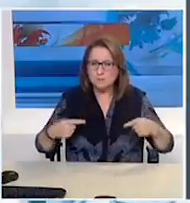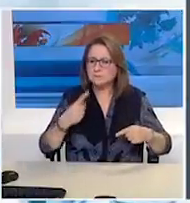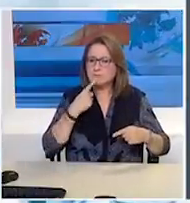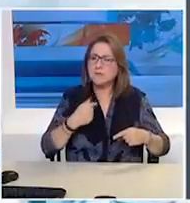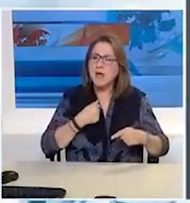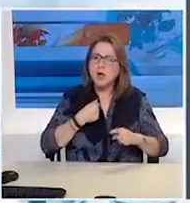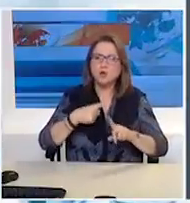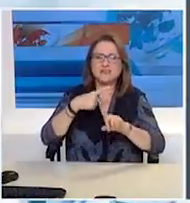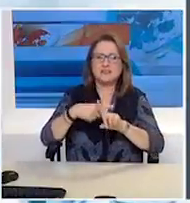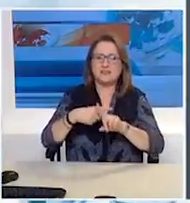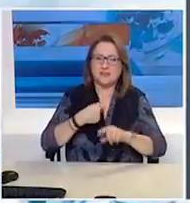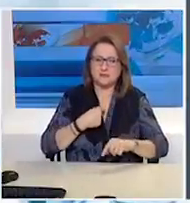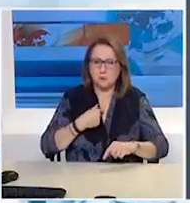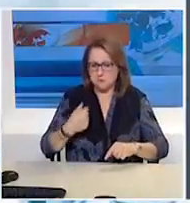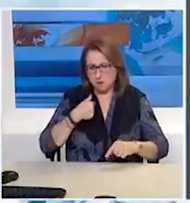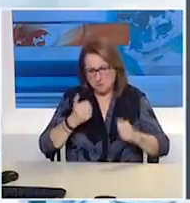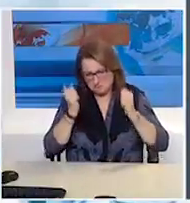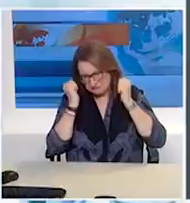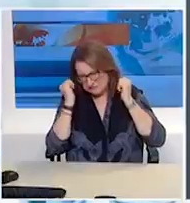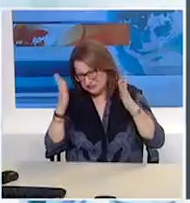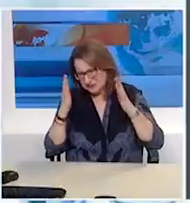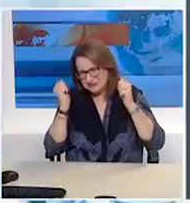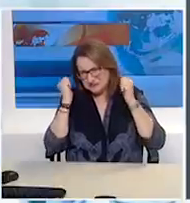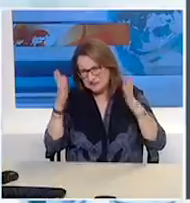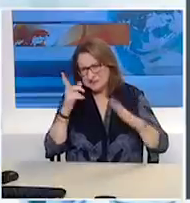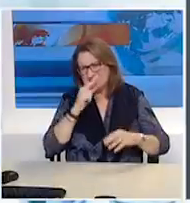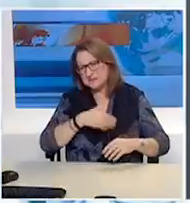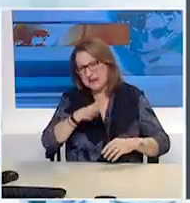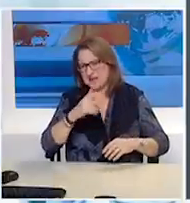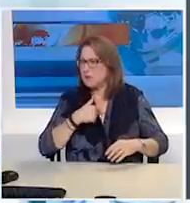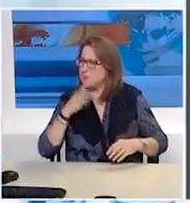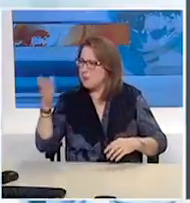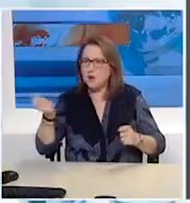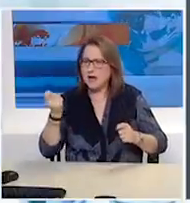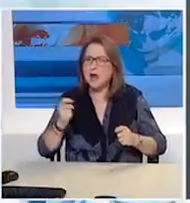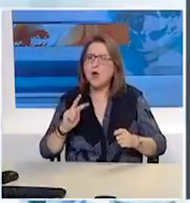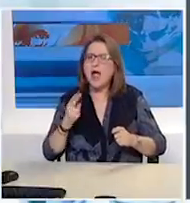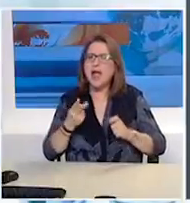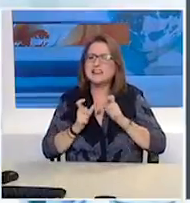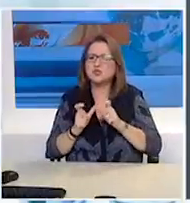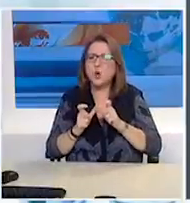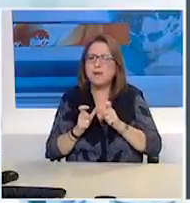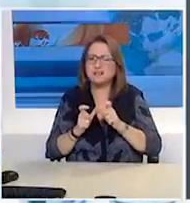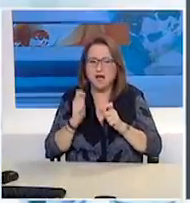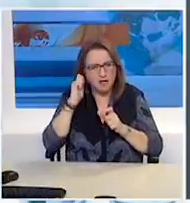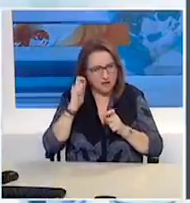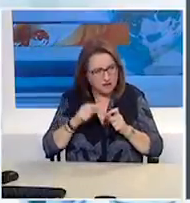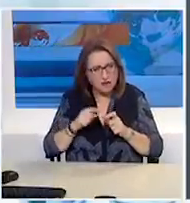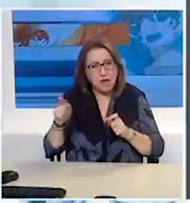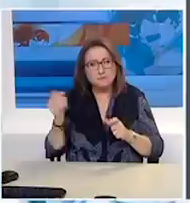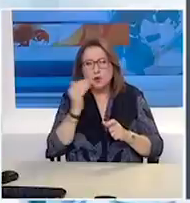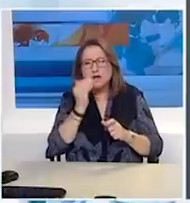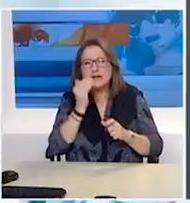πιστεύω. Έχω μια άρνηση. Και πάω να κάνω τεστ αντισωμάτων επειδή άκουσα πως υπάρχει αυτό το γρήγορο